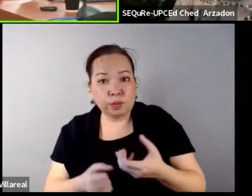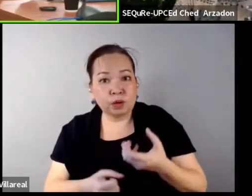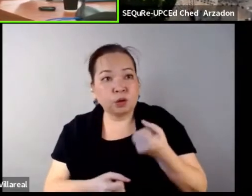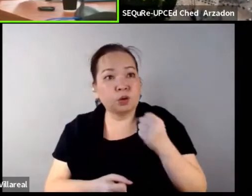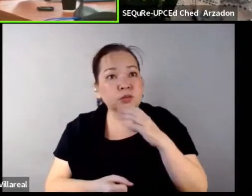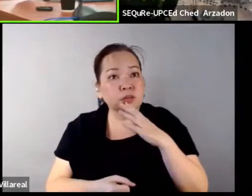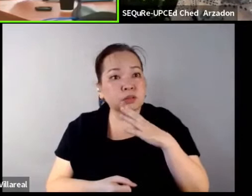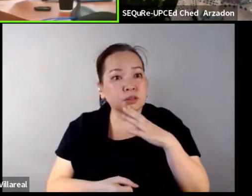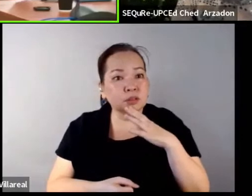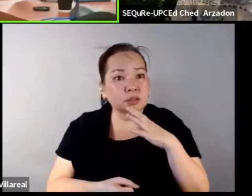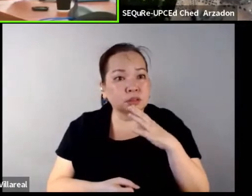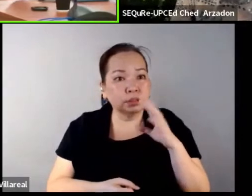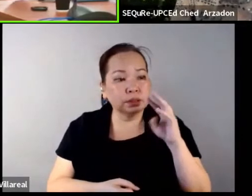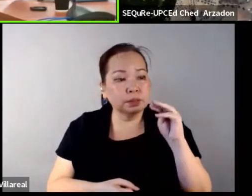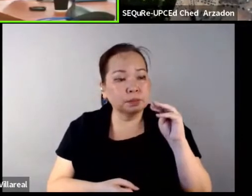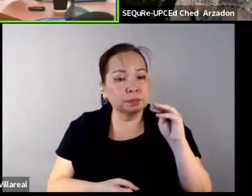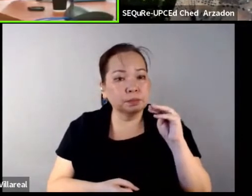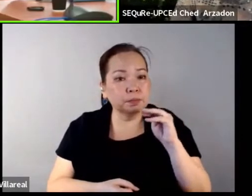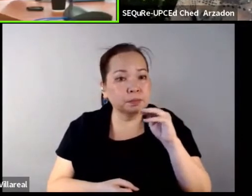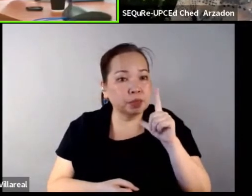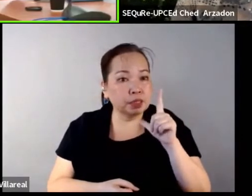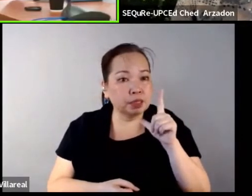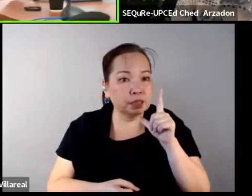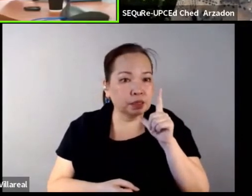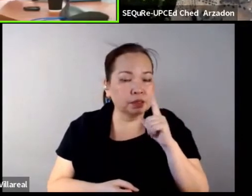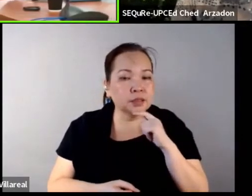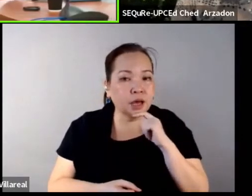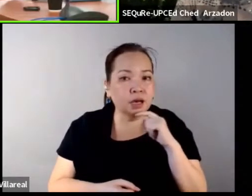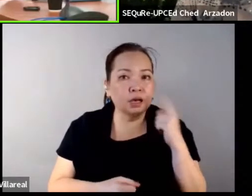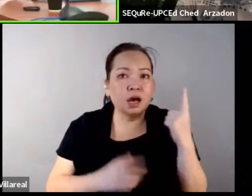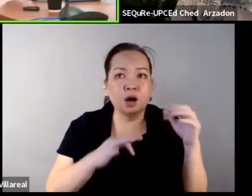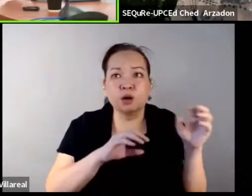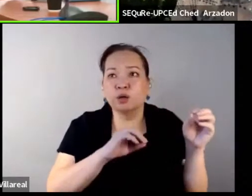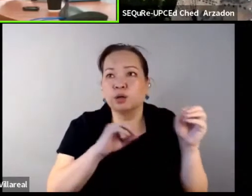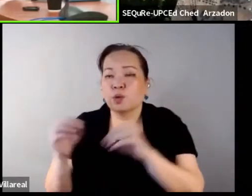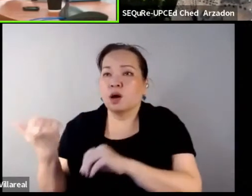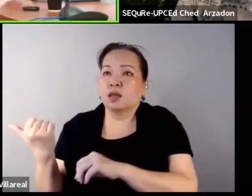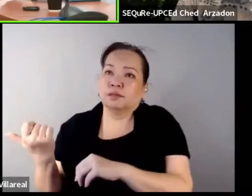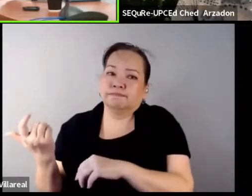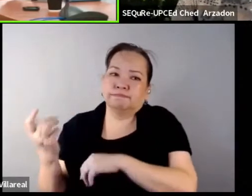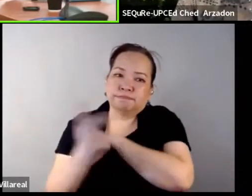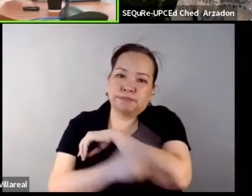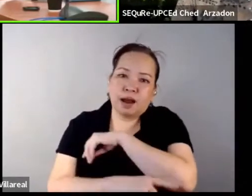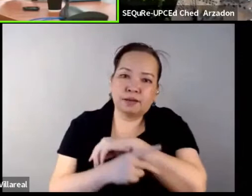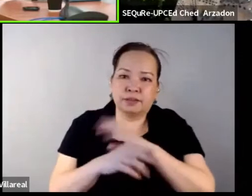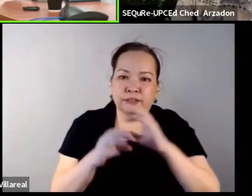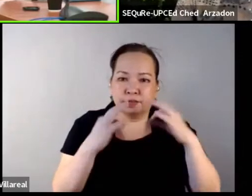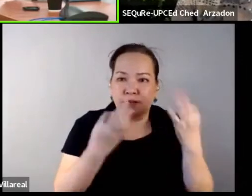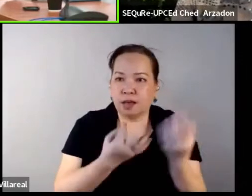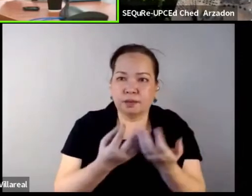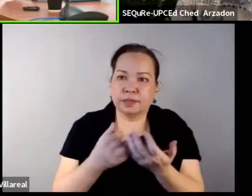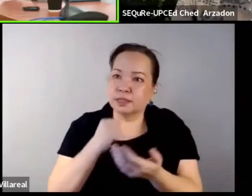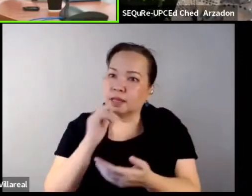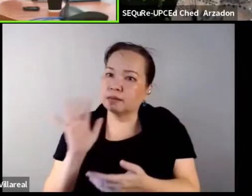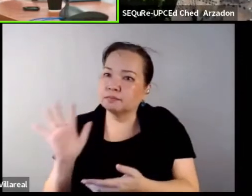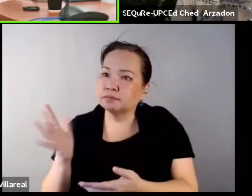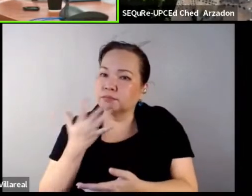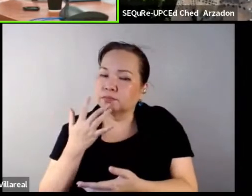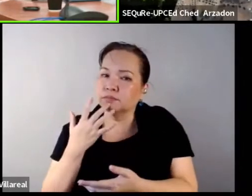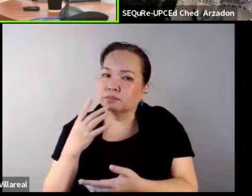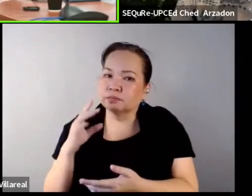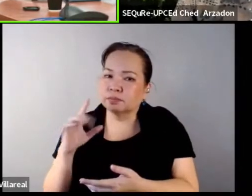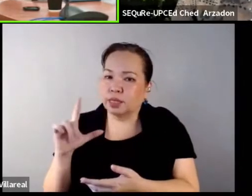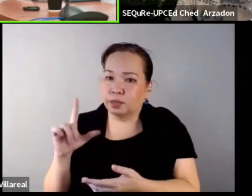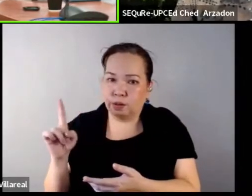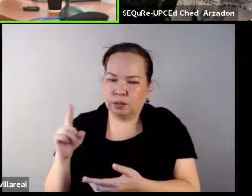yung salita doon. Paano yung mga magmamigrate na mga gustong lumipat na mga pamilya? Kung hindi naman yun yung salita nila, yun yung point